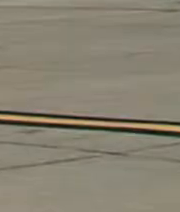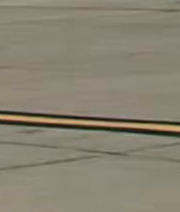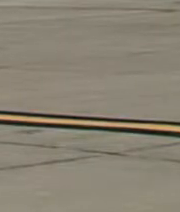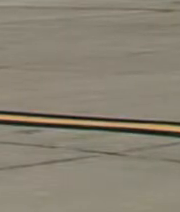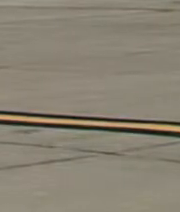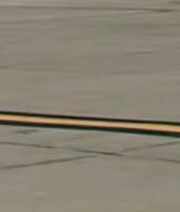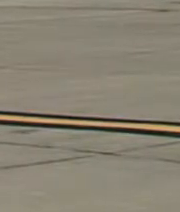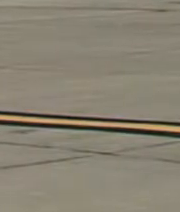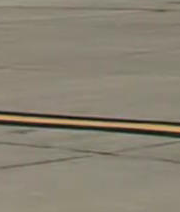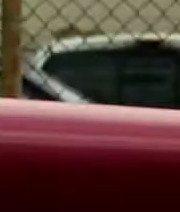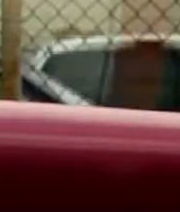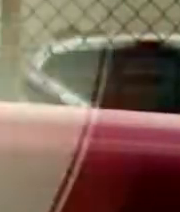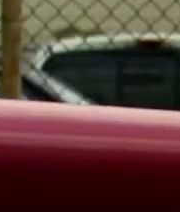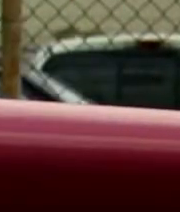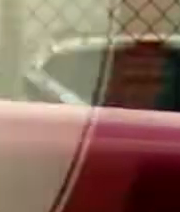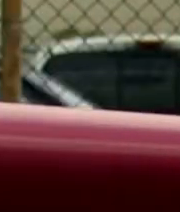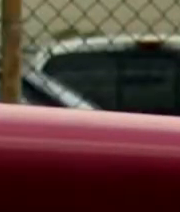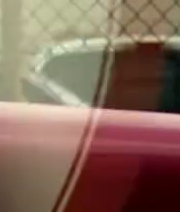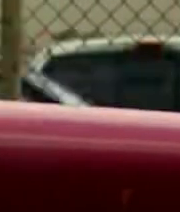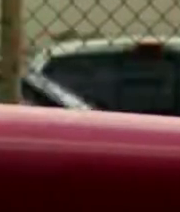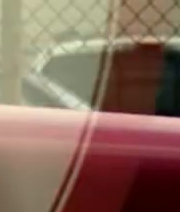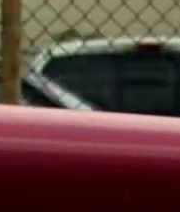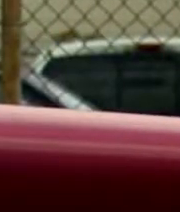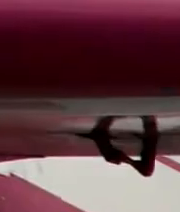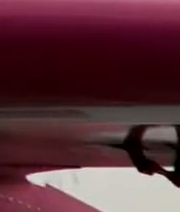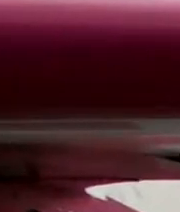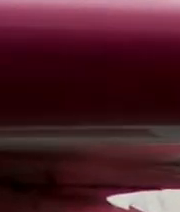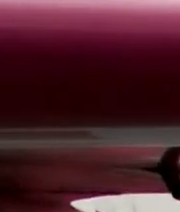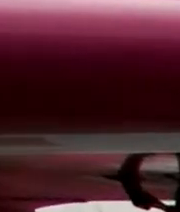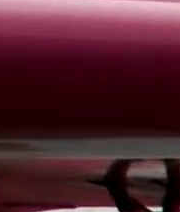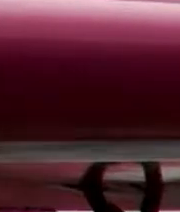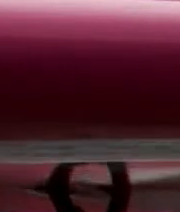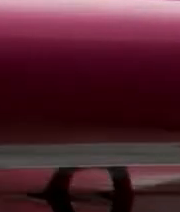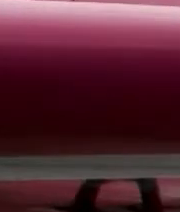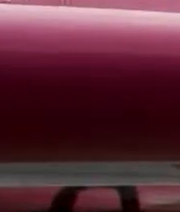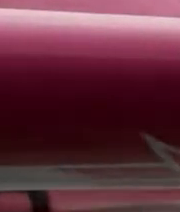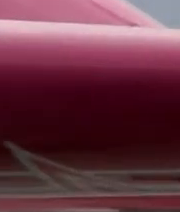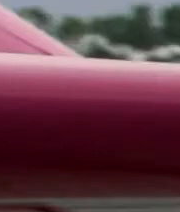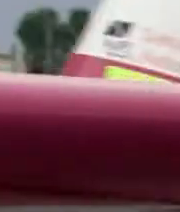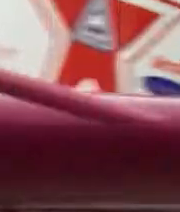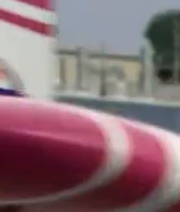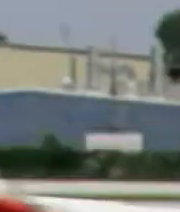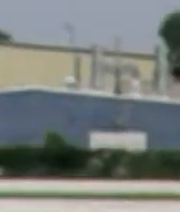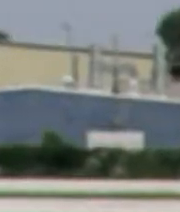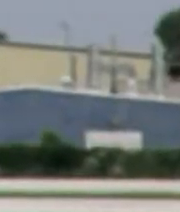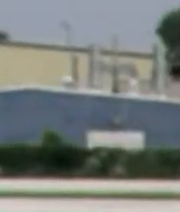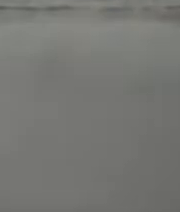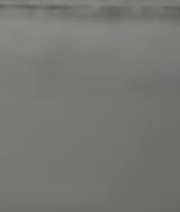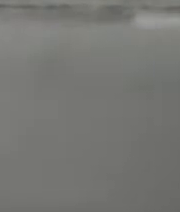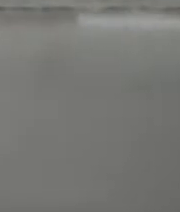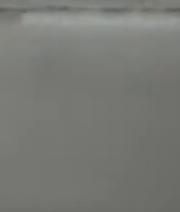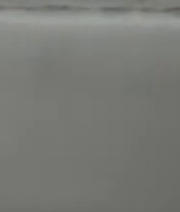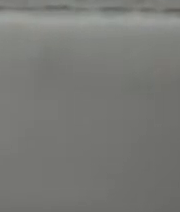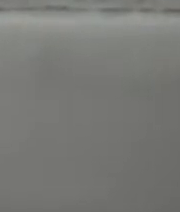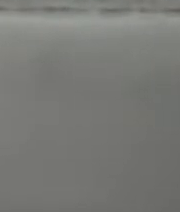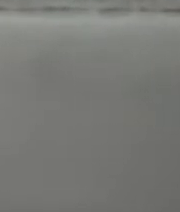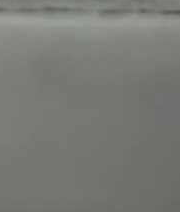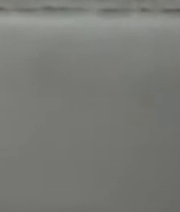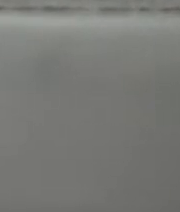1980년대 소련에서 만들어진 수호이 SU-26M은 아직까지도 가장 수요가 많은 스턴트용 비행기입니다.